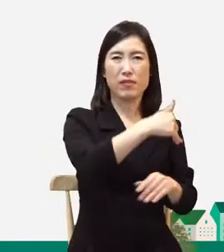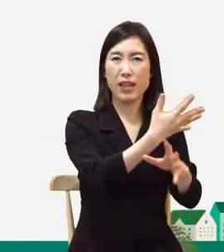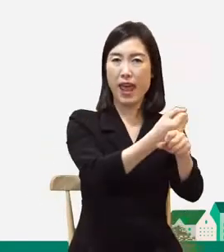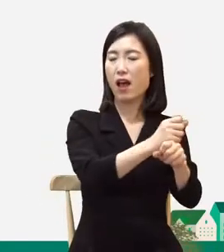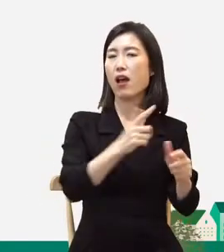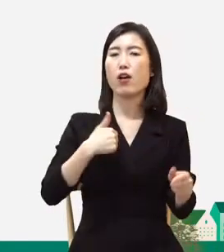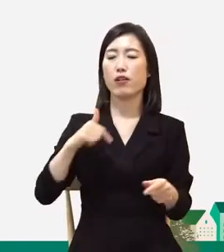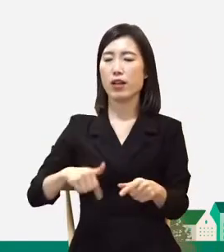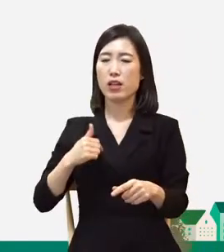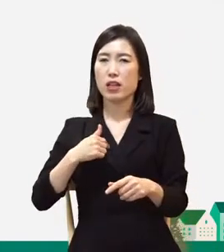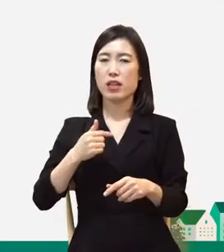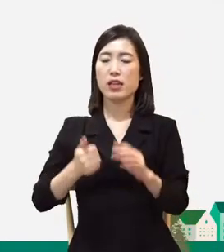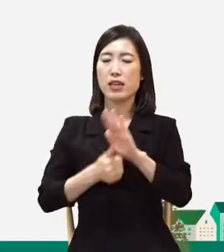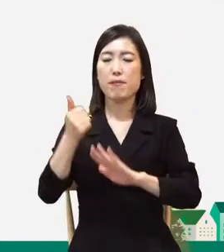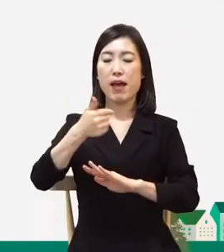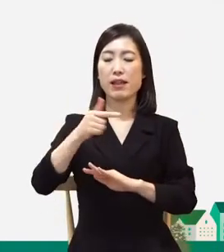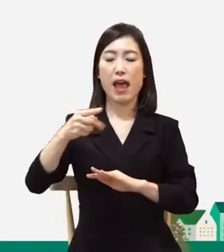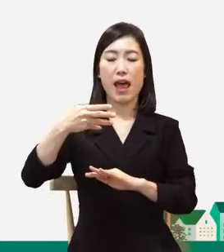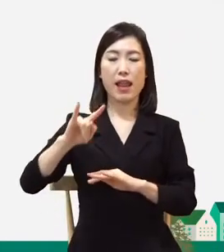이제 형태입니다.